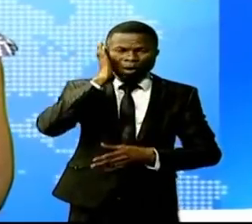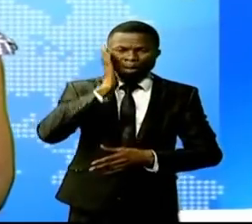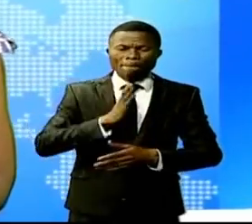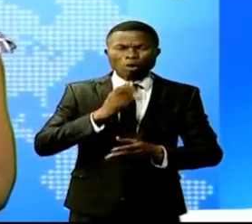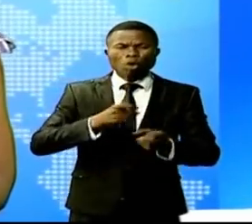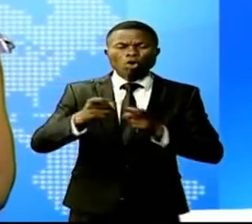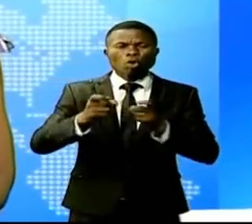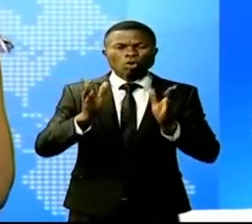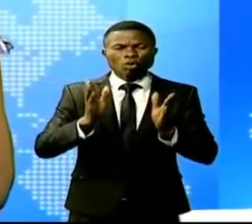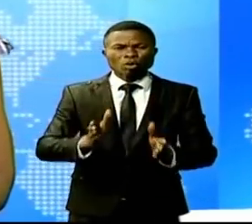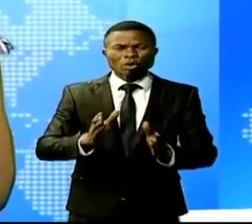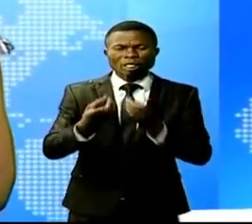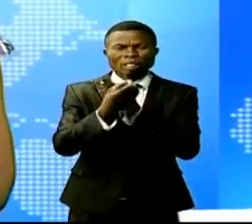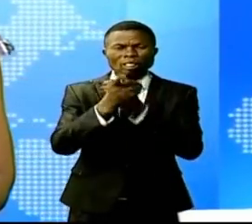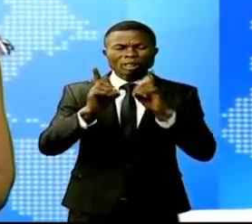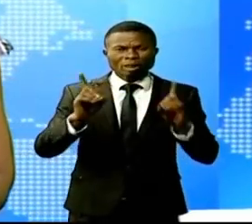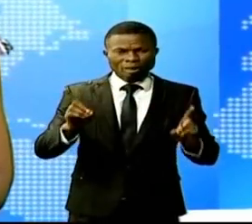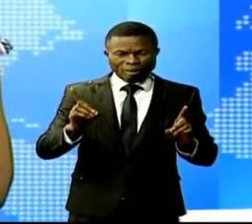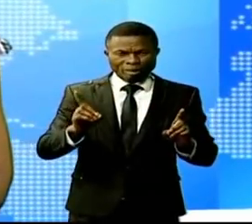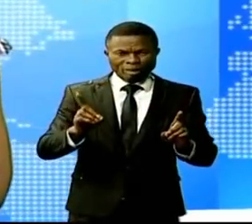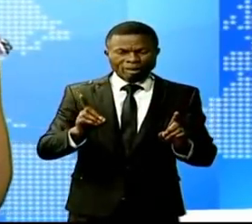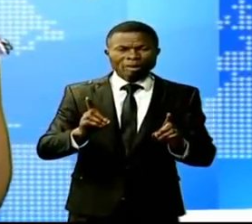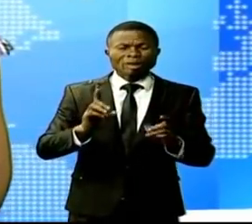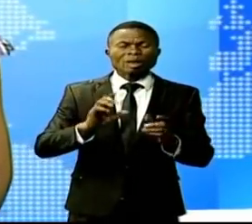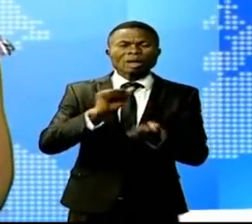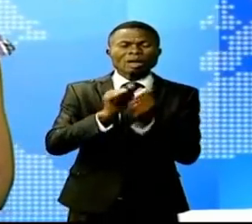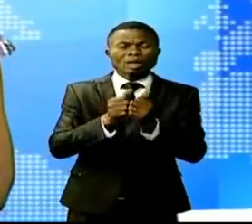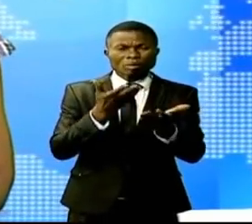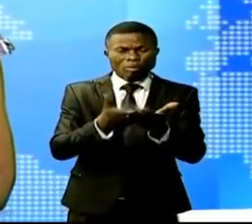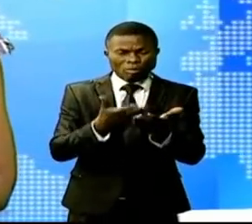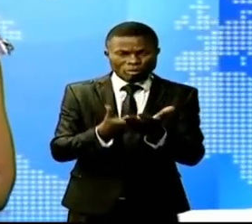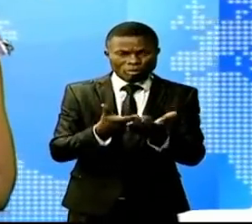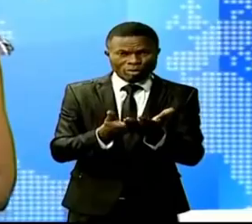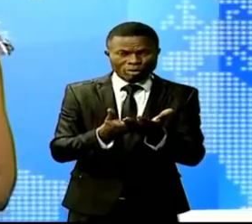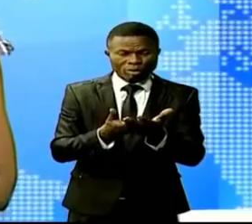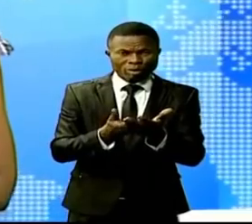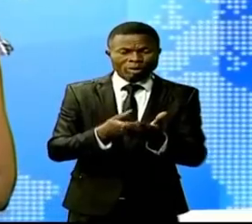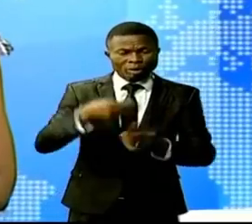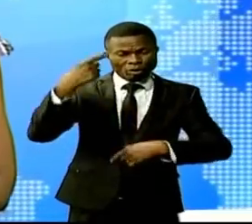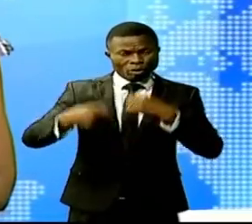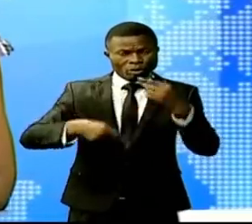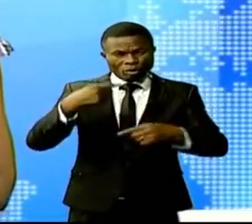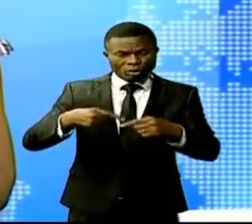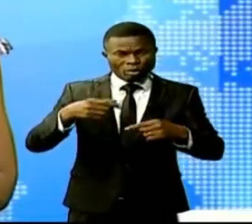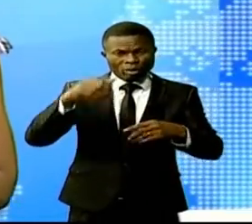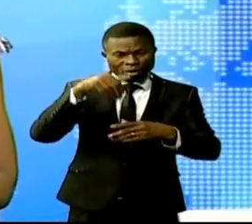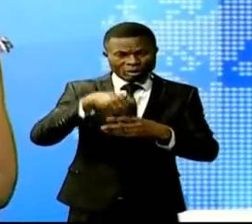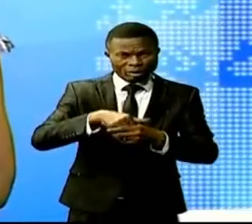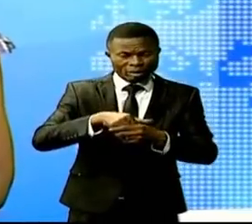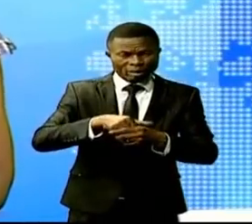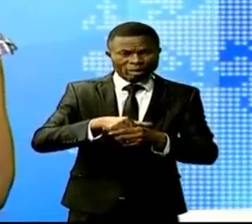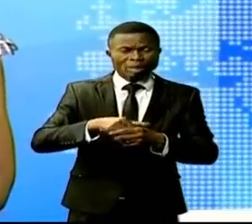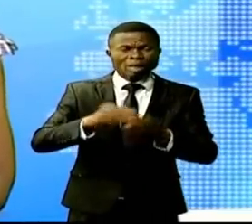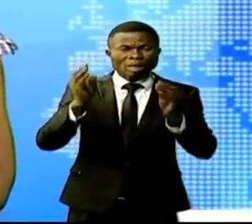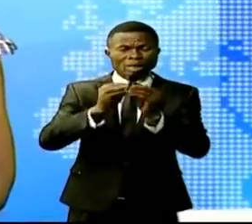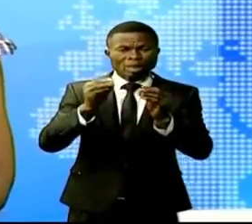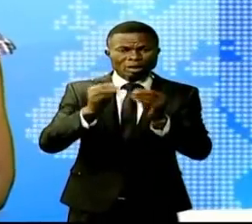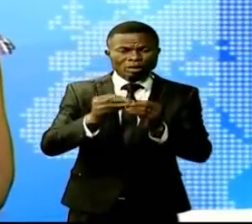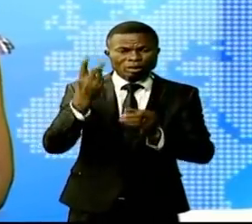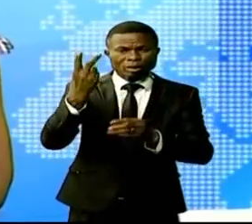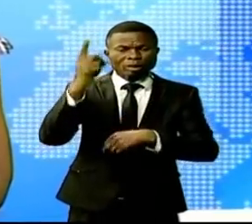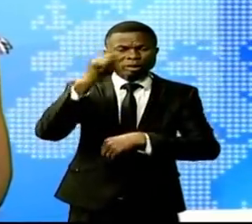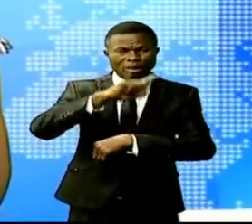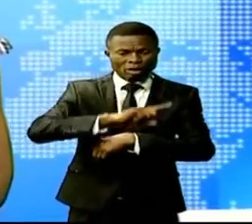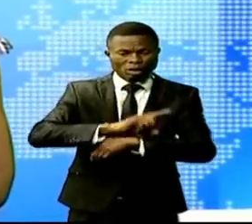gouvernance démocratique? Eh bien, cette problématique sera débattue au cours d'une table ronde de